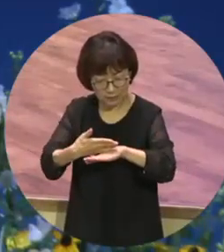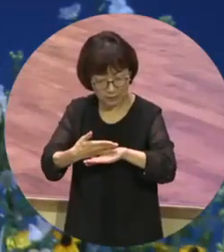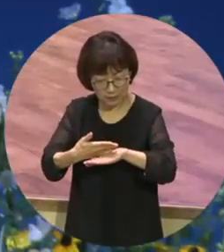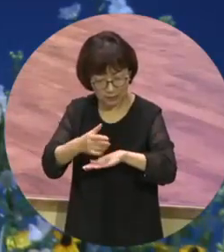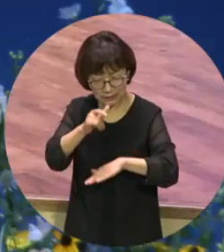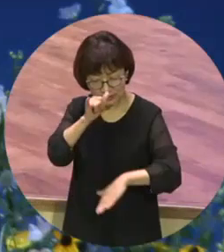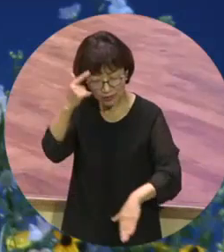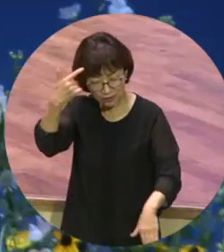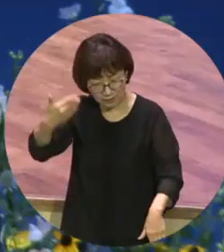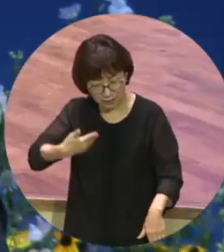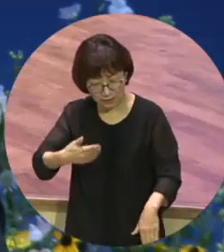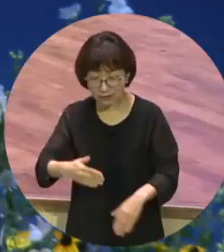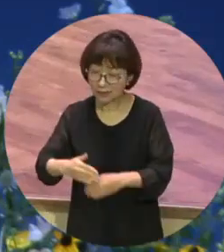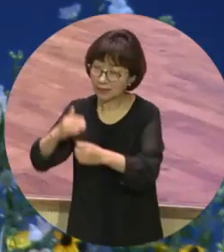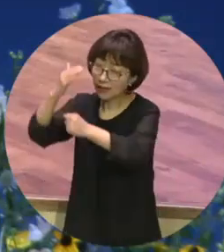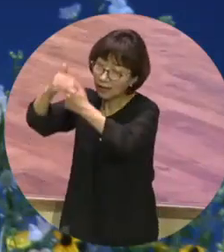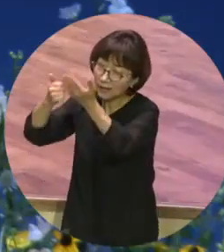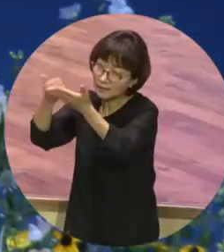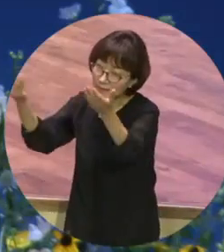직분에 감사했어.